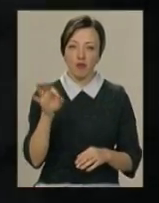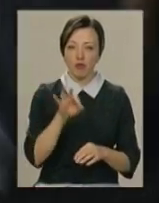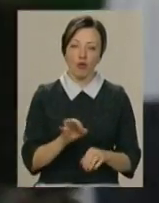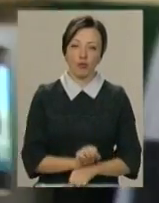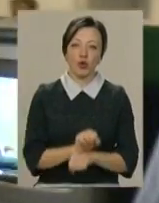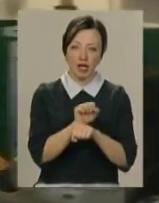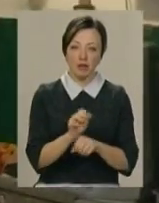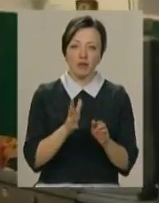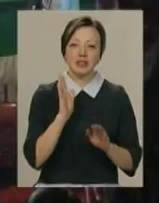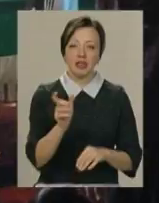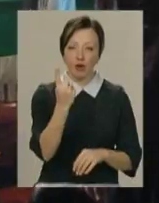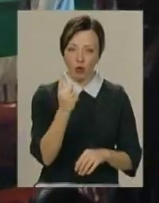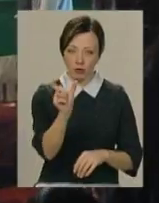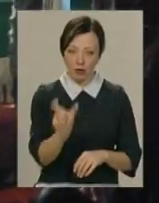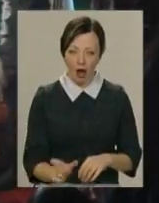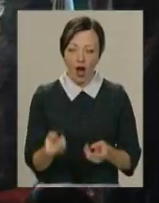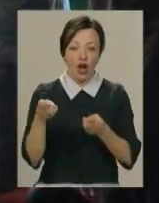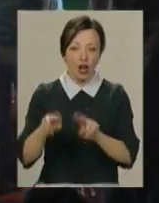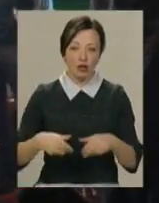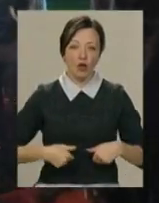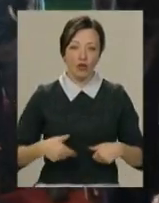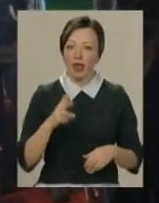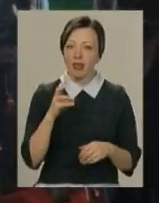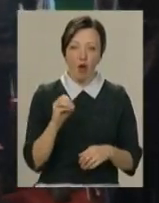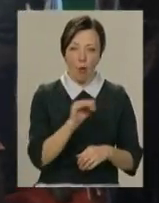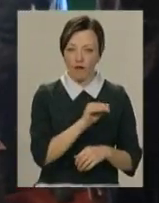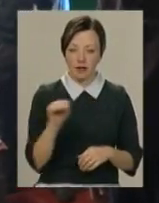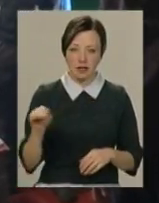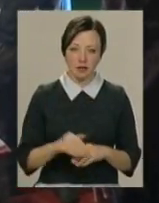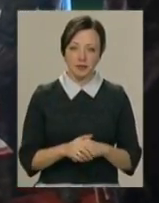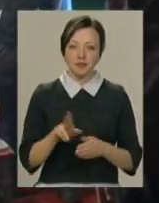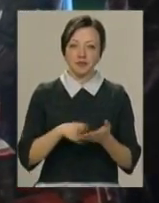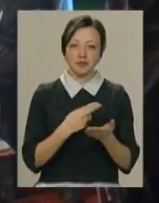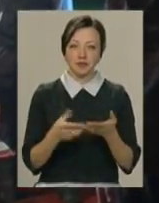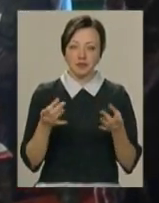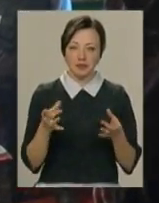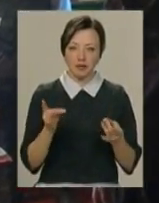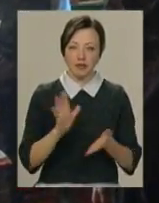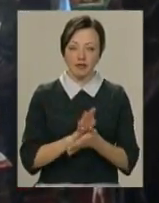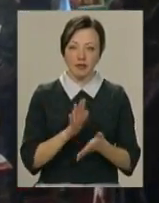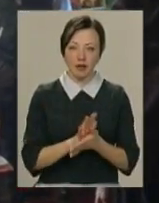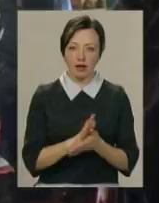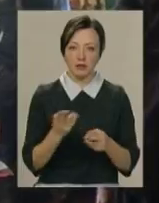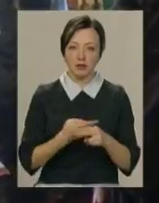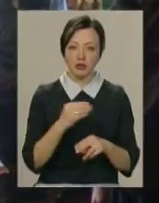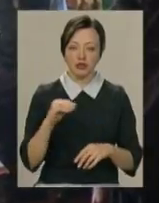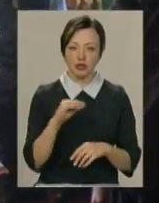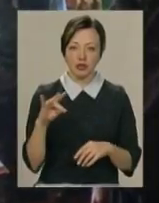протесту в такий спосіб подав лише Валерій Петровський, решта голодують неофіційно. Каша сирая, грязная, без